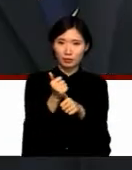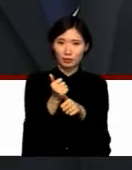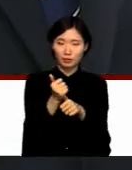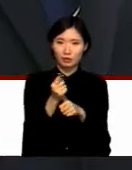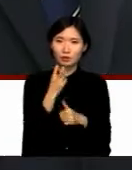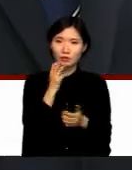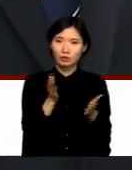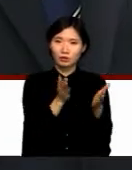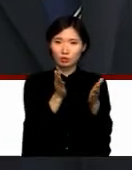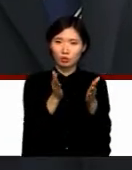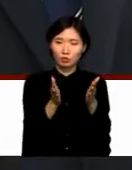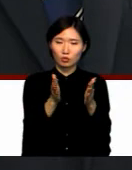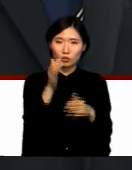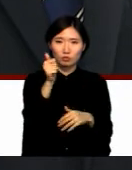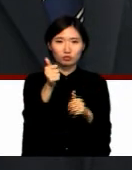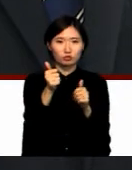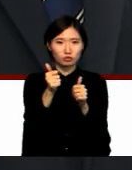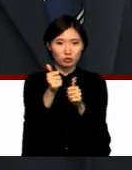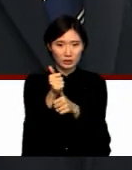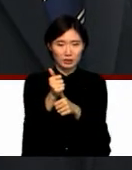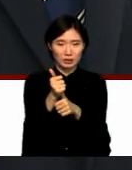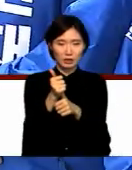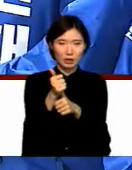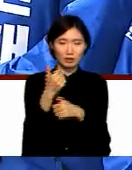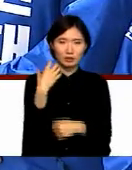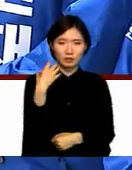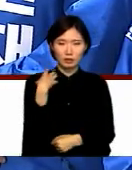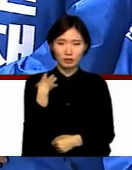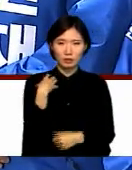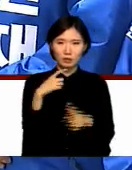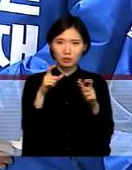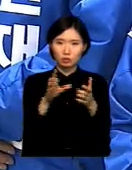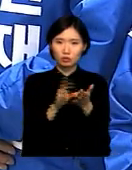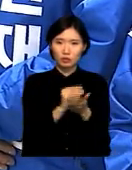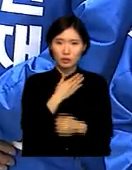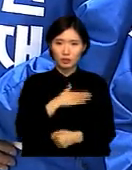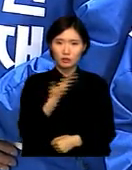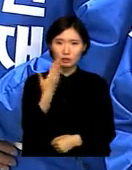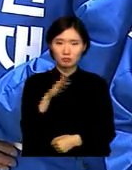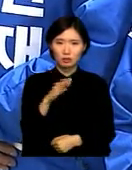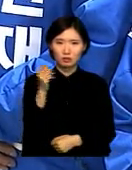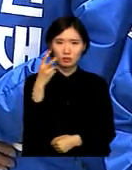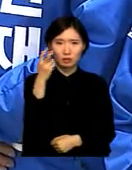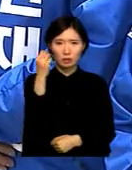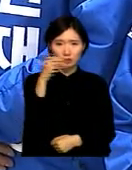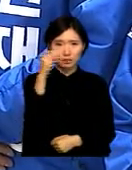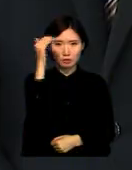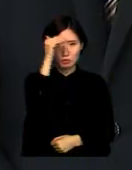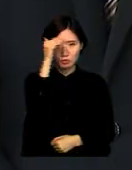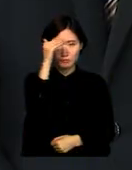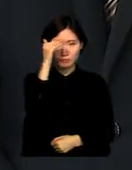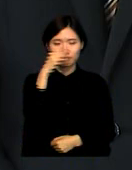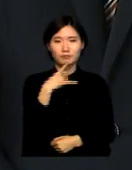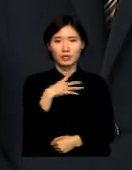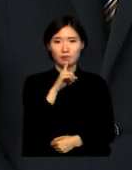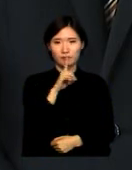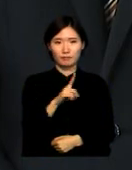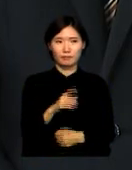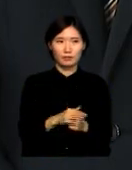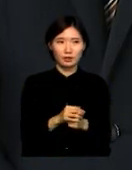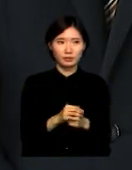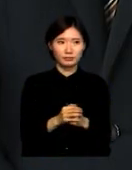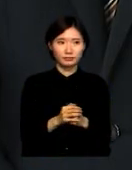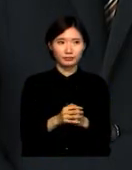당시 경기도 부지사 시절임을 감안할 때 지역 현안 사업을 알고도 방관했다고 꼬집었습니다. 10만 명